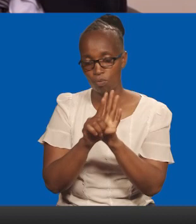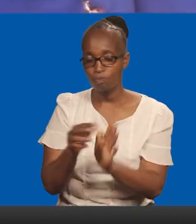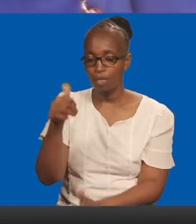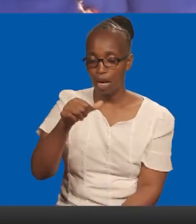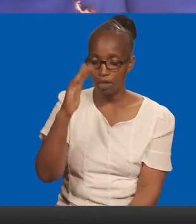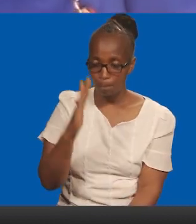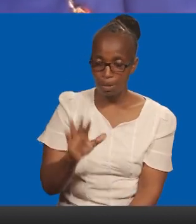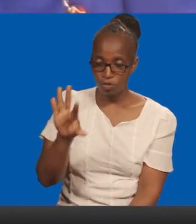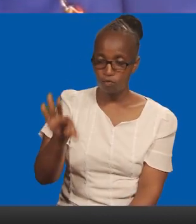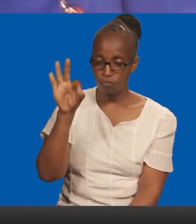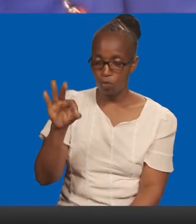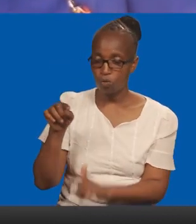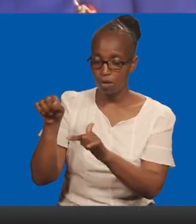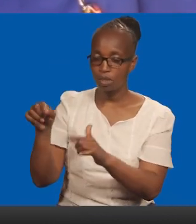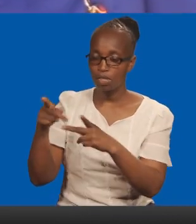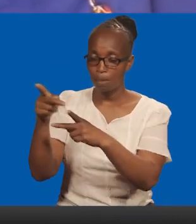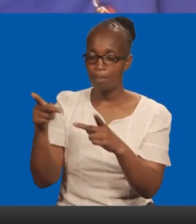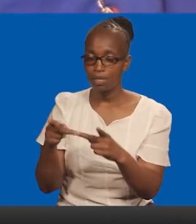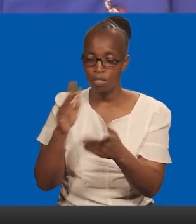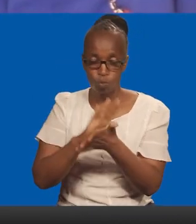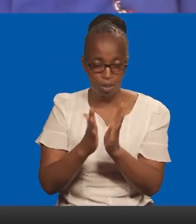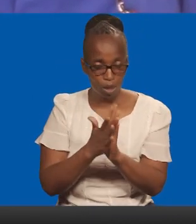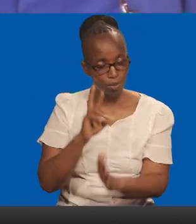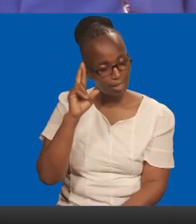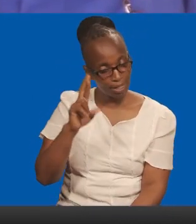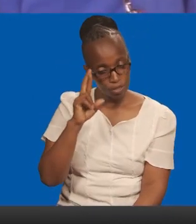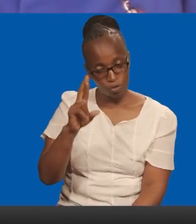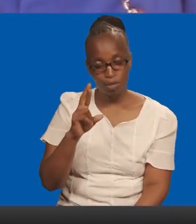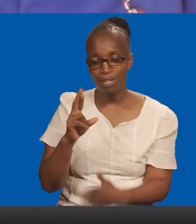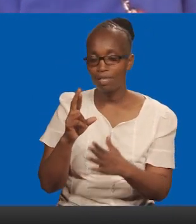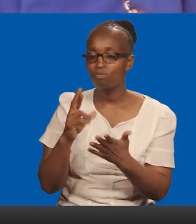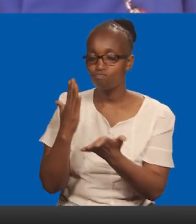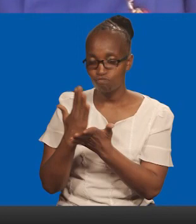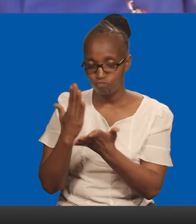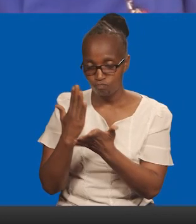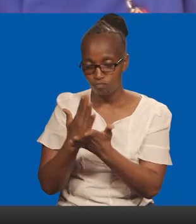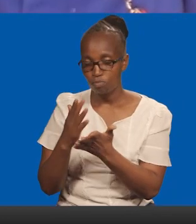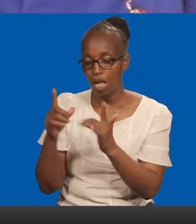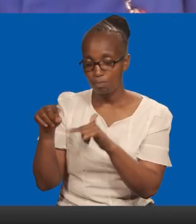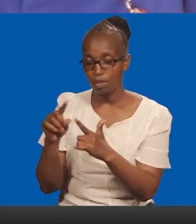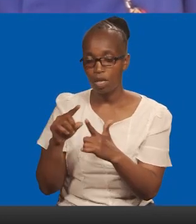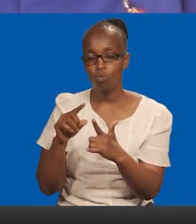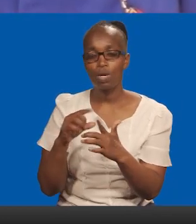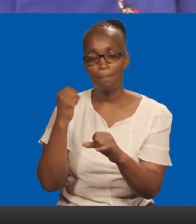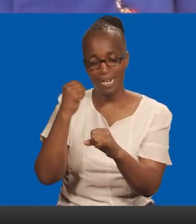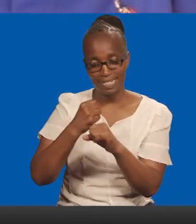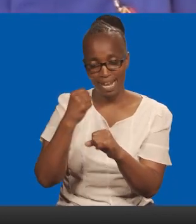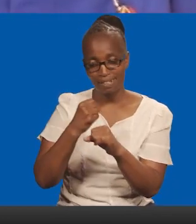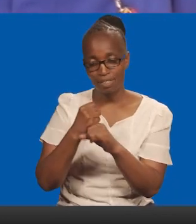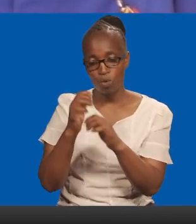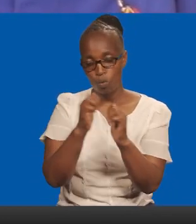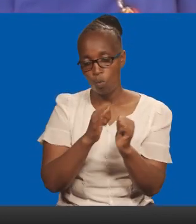found within those premises without any reasonable cause will be dealt with in accordance with the Protected Areas